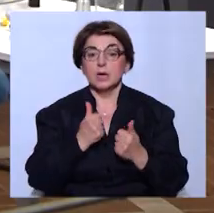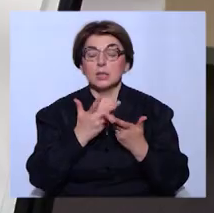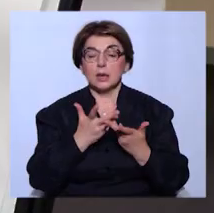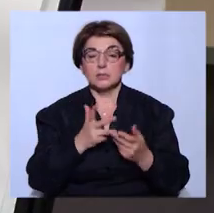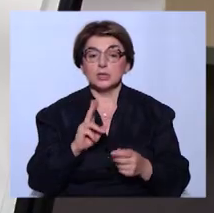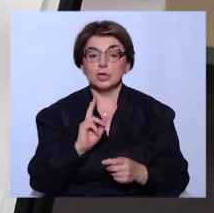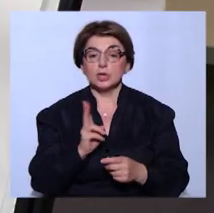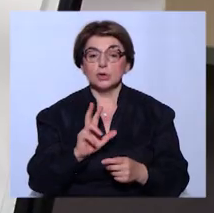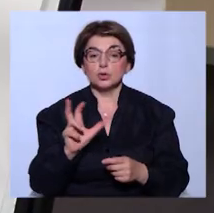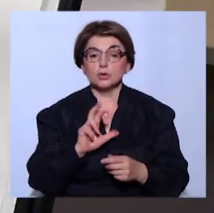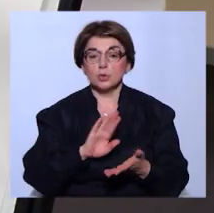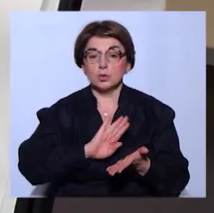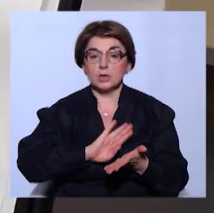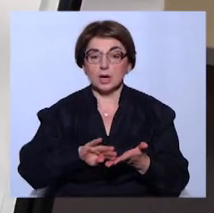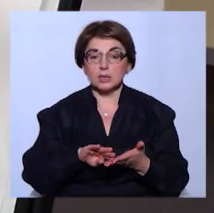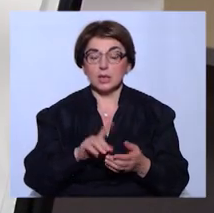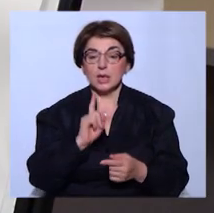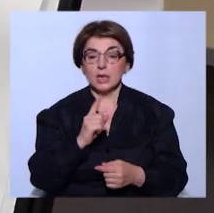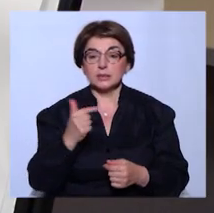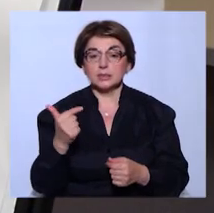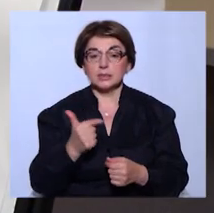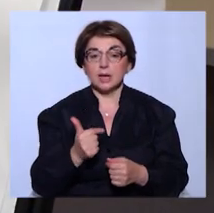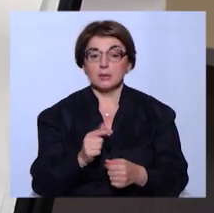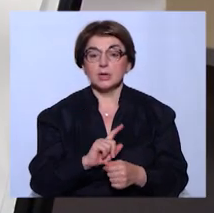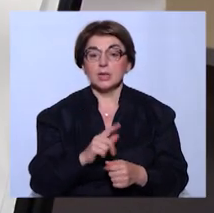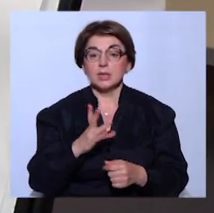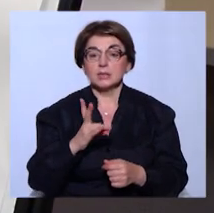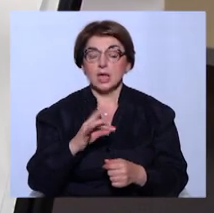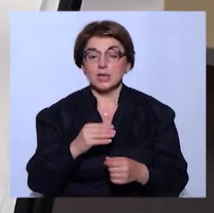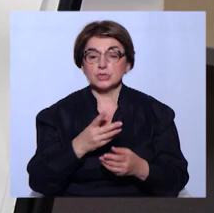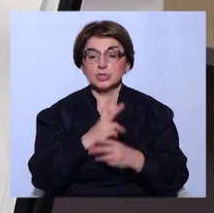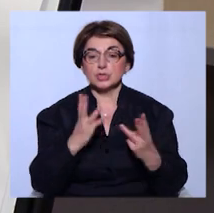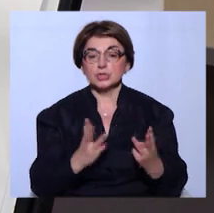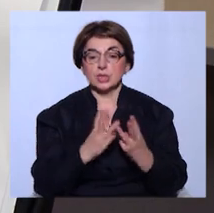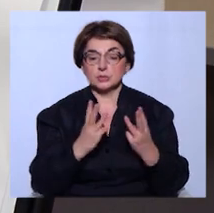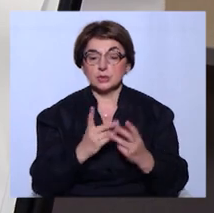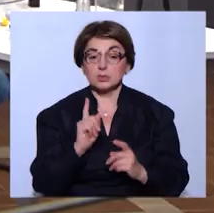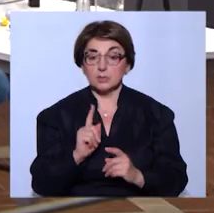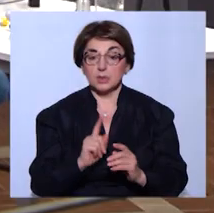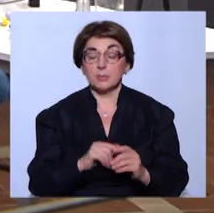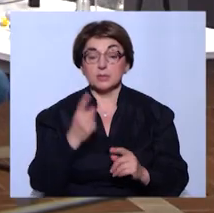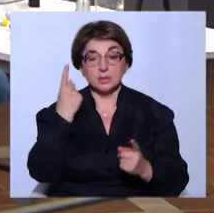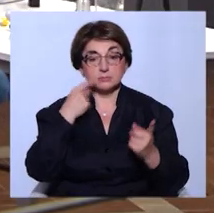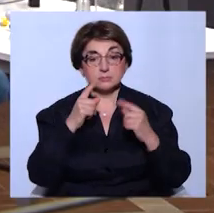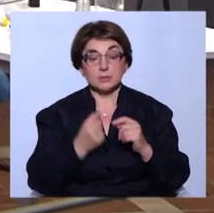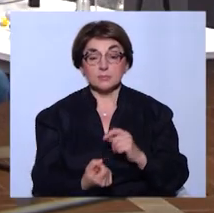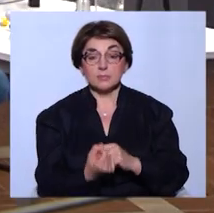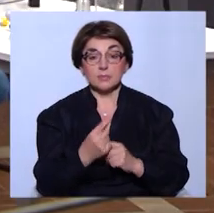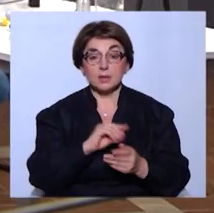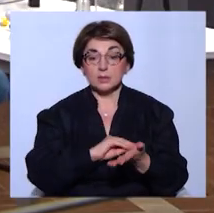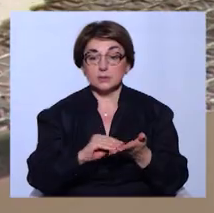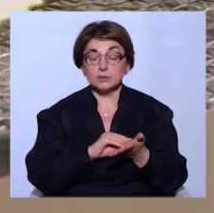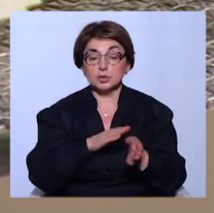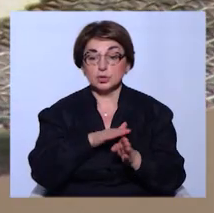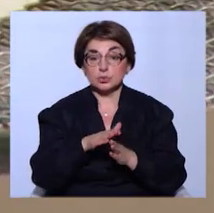რამდენი კილოჯოული ენერგია გამოიყოფა 1 გრამი ნახშირის დაწვისას? სანამ დავიწყებდი ამოცანის ამოხსნას, მე მინდა